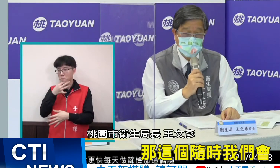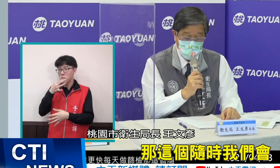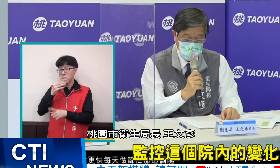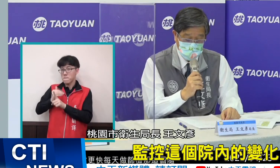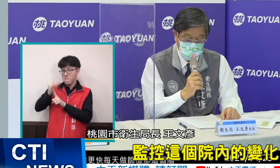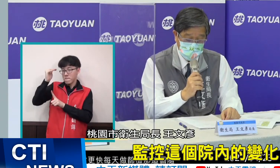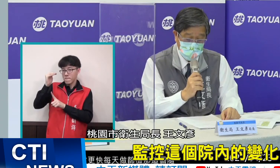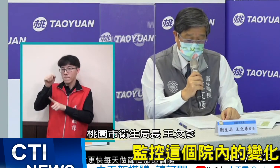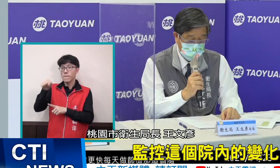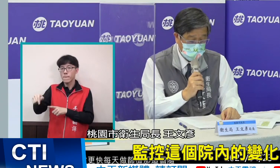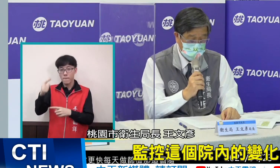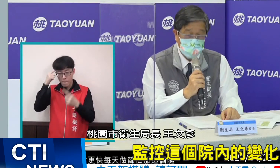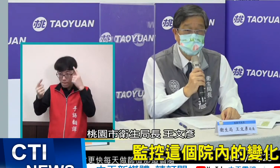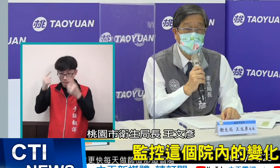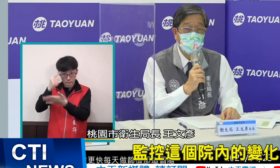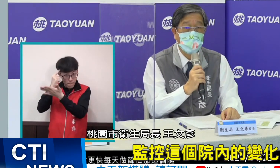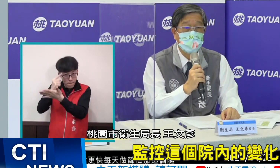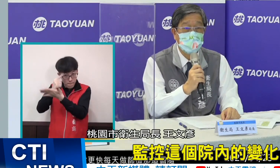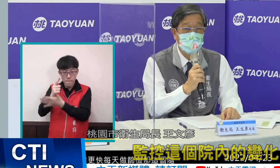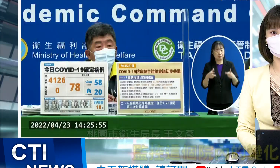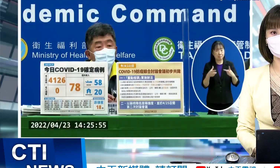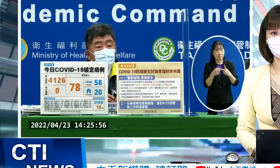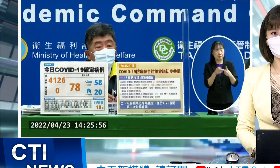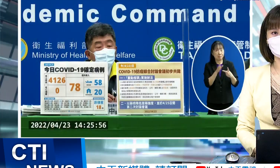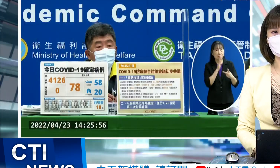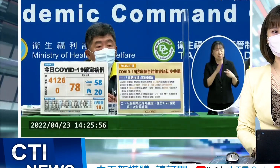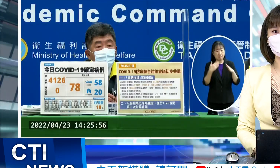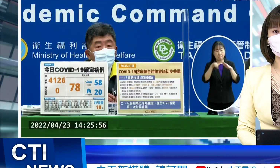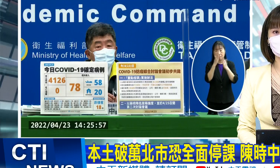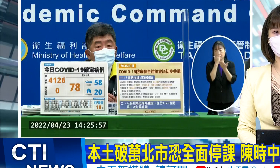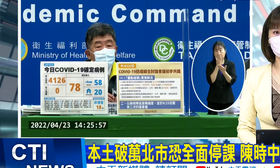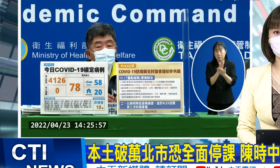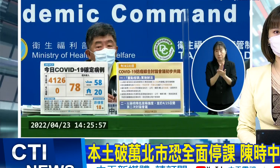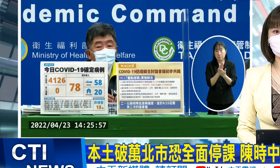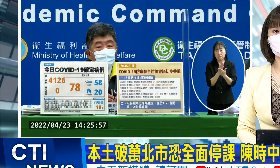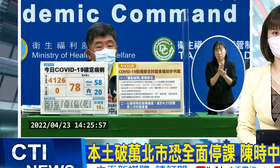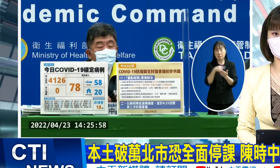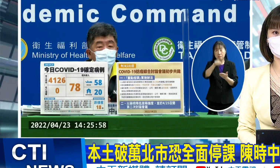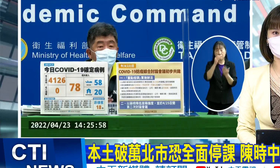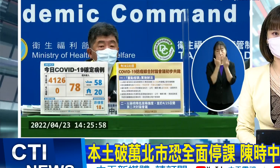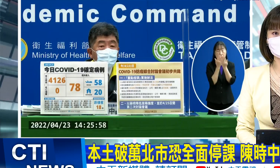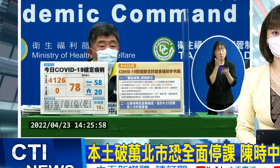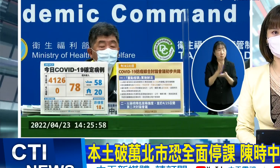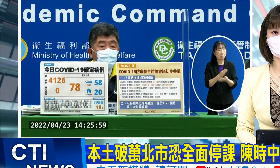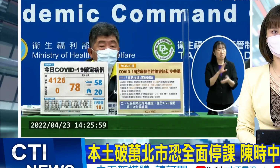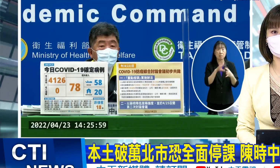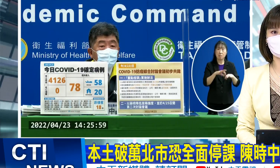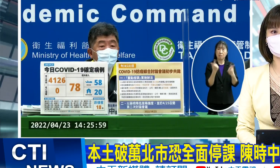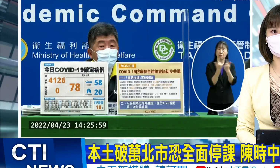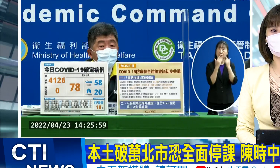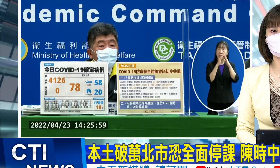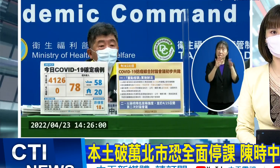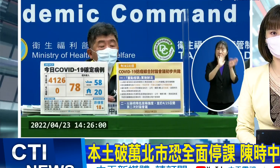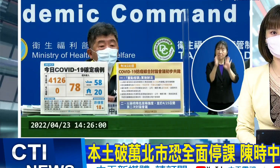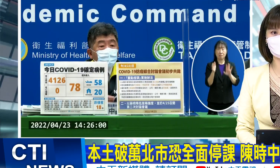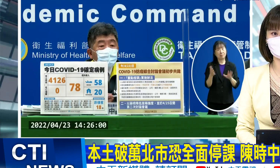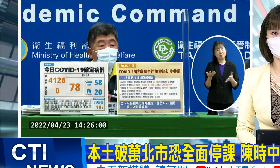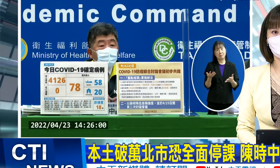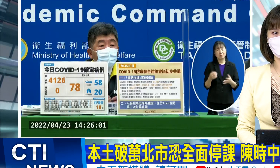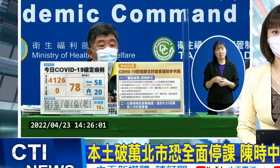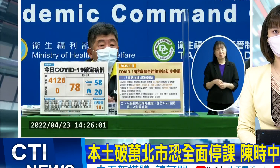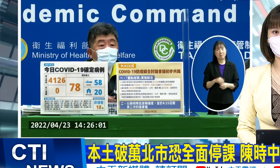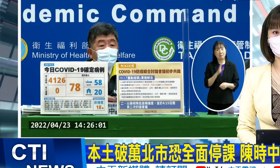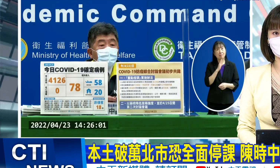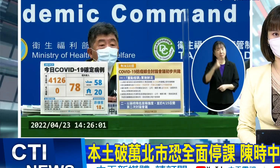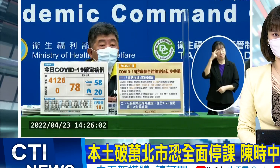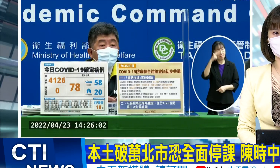控这个院内的变化。 台北市副市长黄珊珊就警告了，他担心可能单日确诊